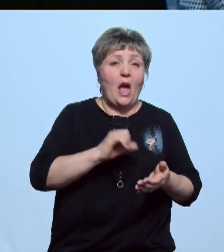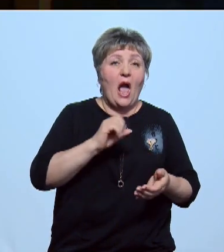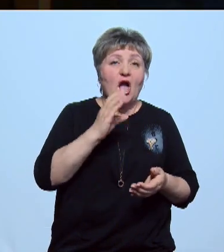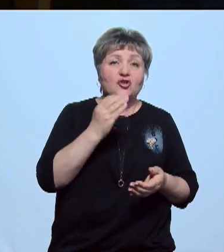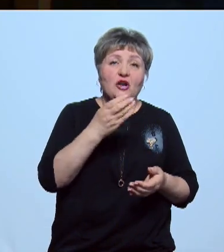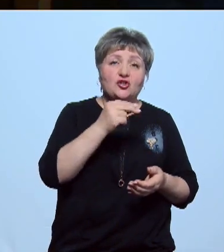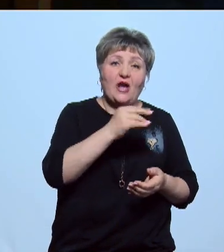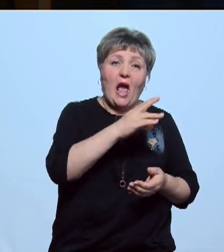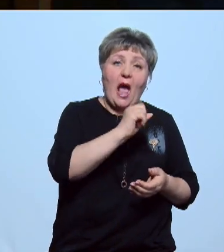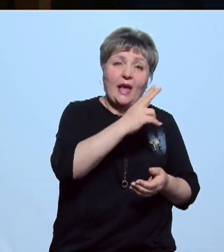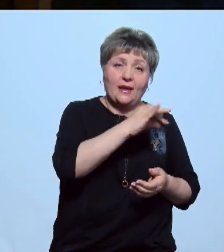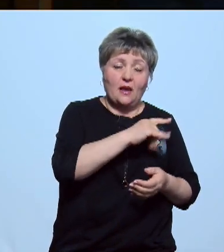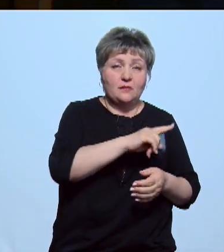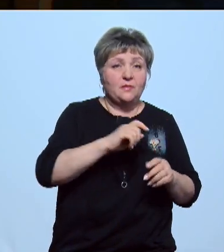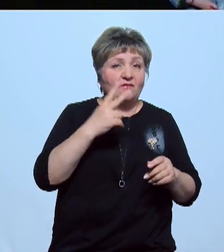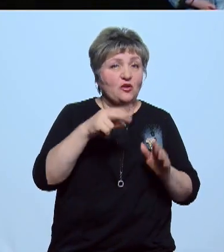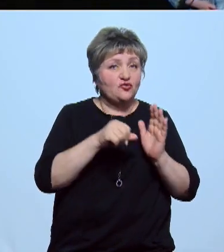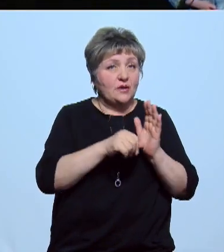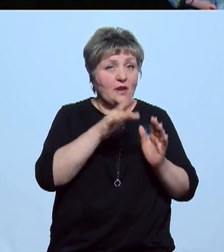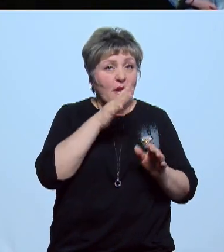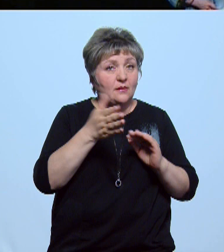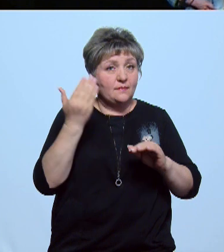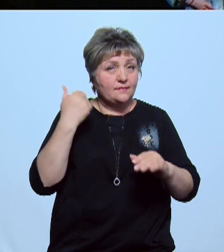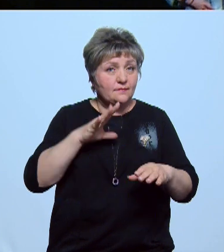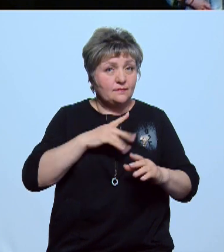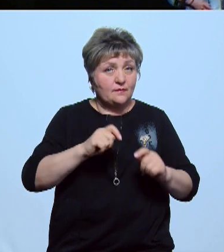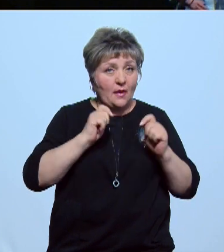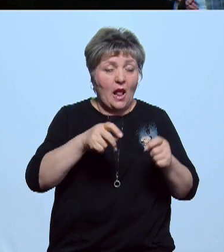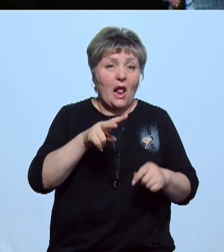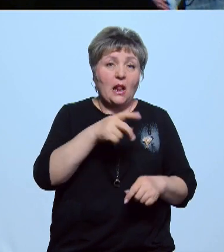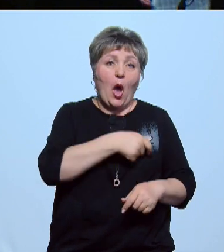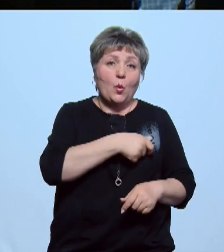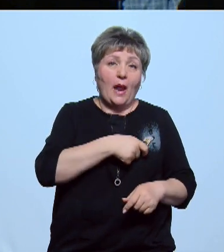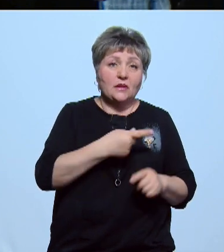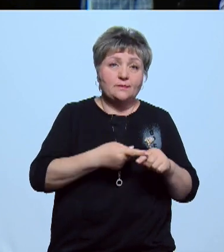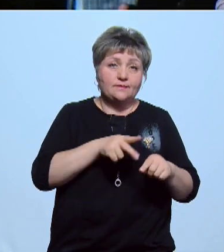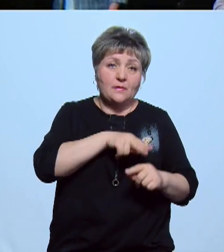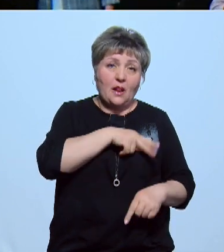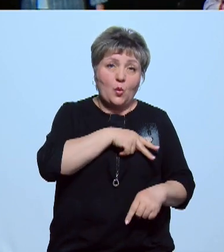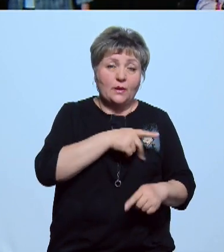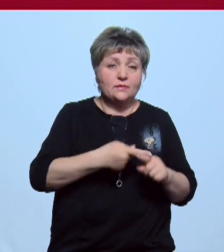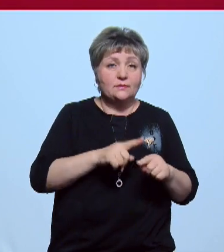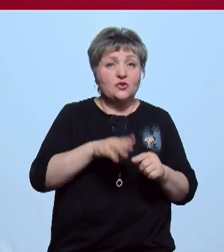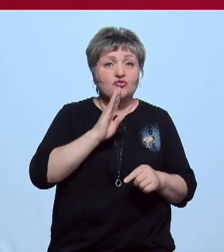Аки. Она была учреждена 26 лет назад. За это время лауреатами стали 50 женщин Удмуртии.